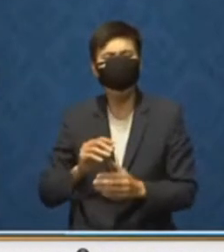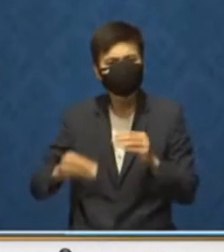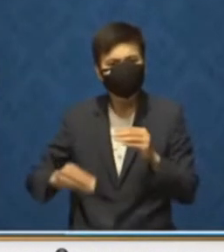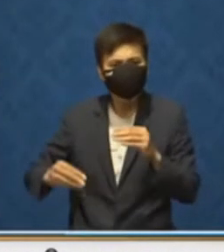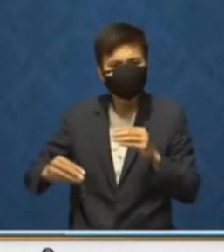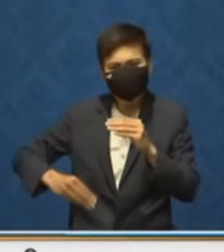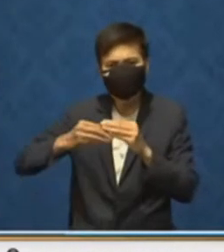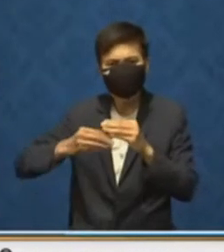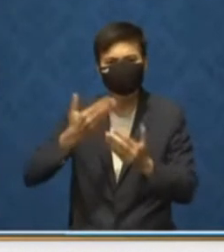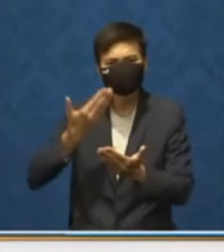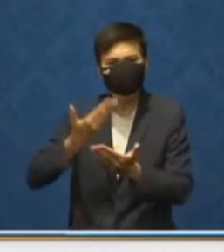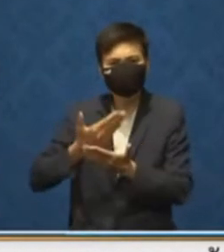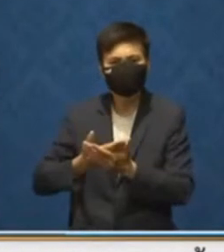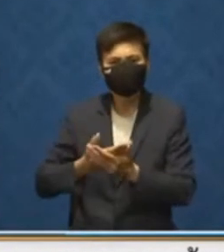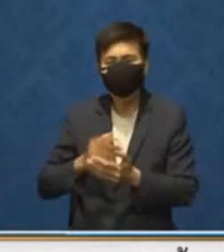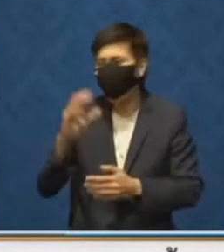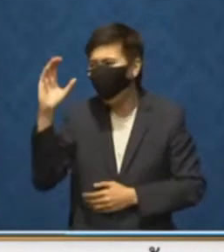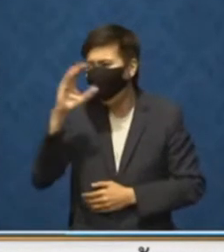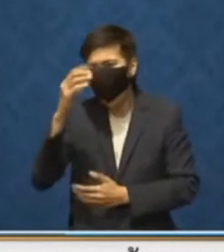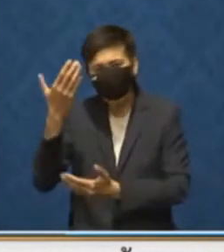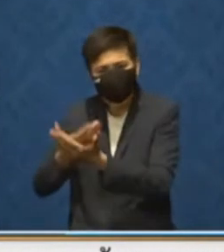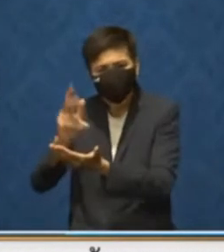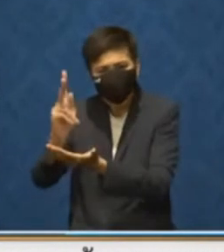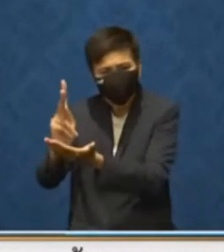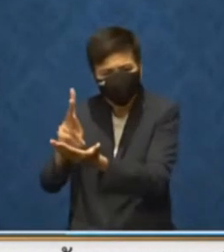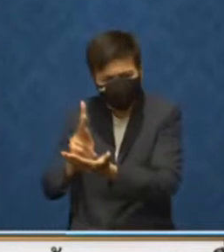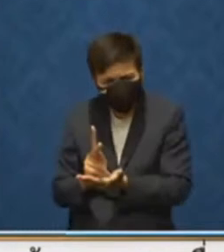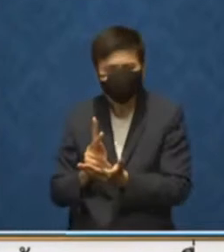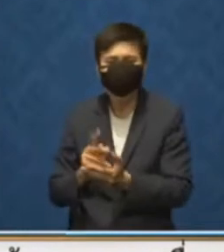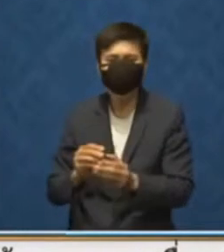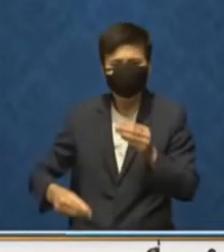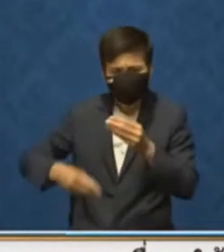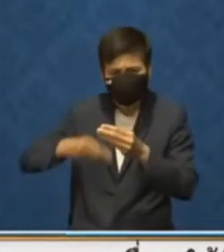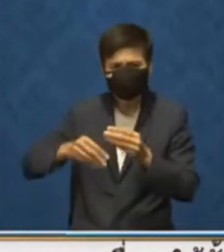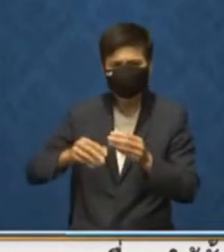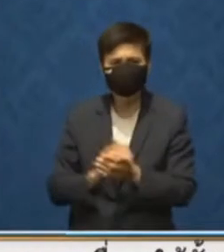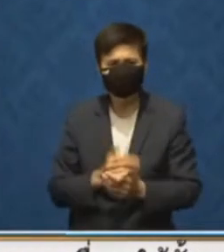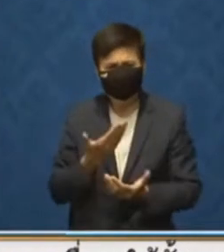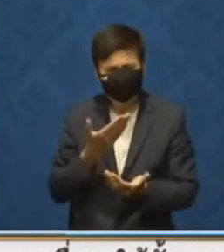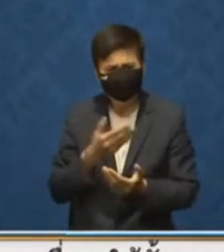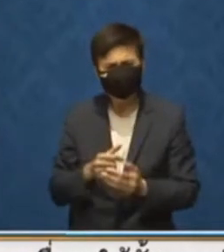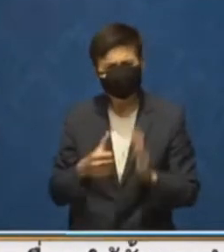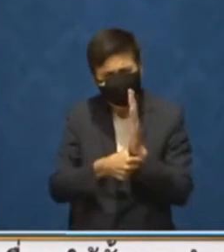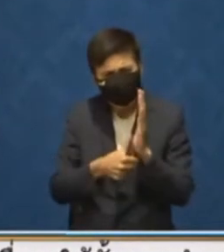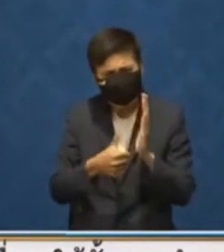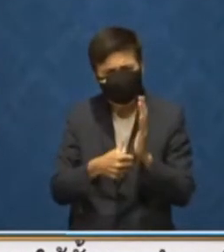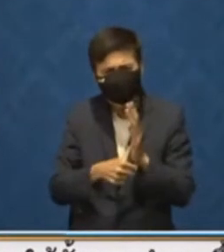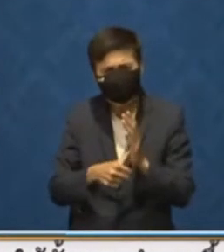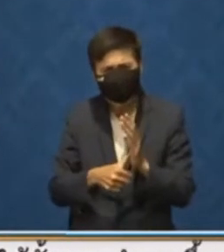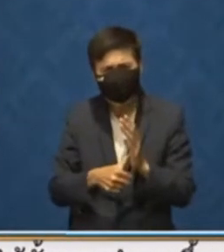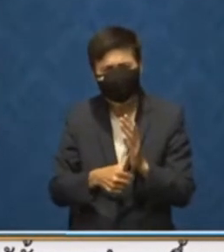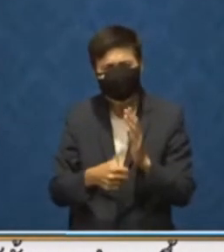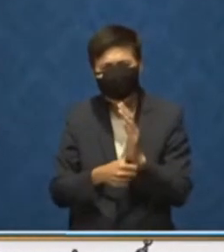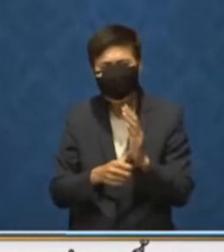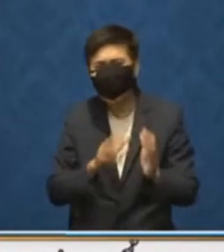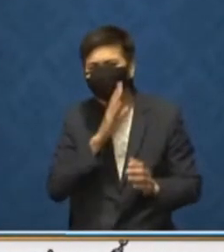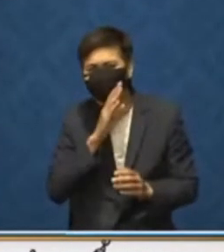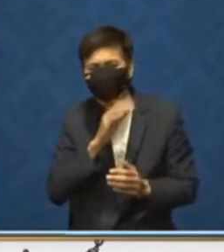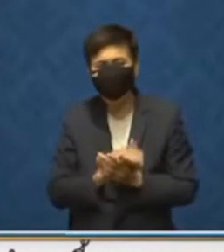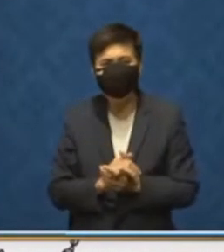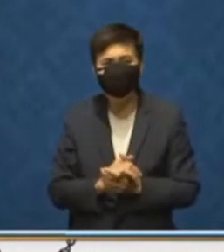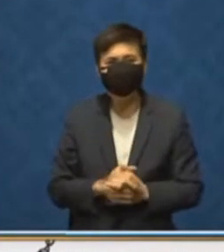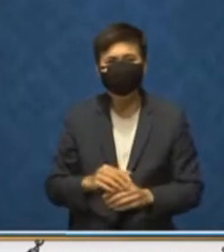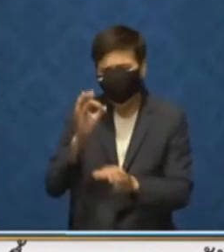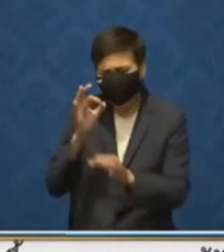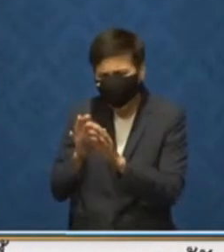กู้มาจ่ายรวมกันมันเจ็บปวดใดนี่เทปมา xจ่ายได้ยังไงไปหาเงินกู้ธนาคารเขาก็กลัวเขาไม่ให้